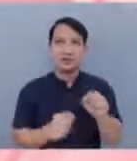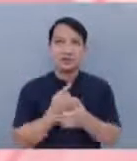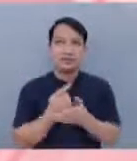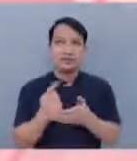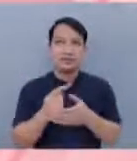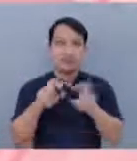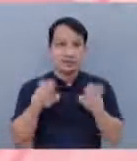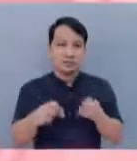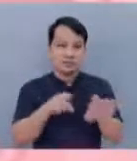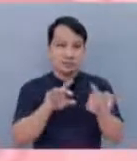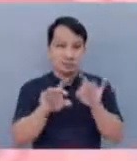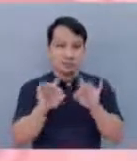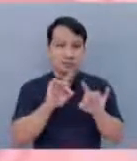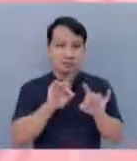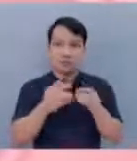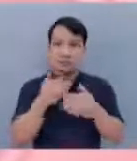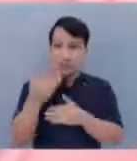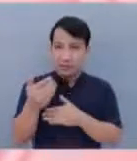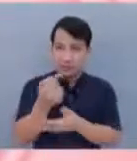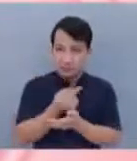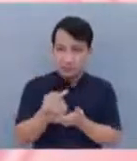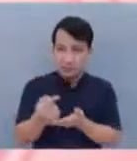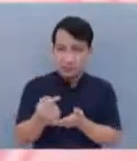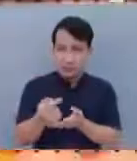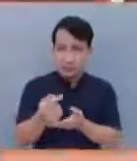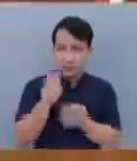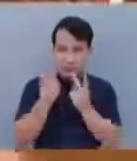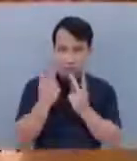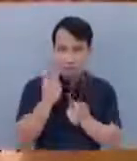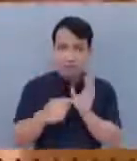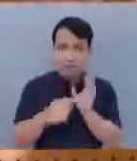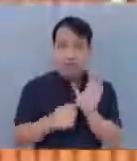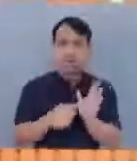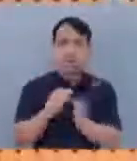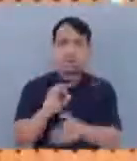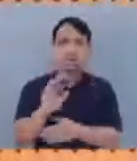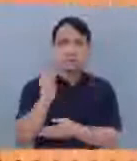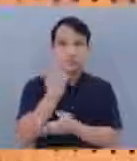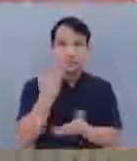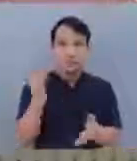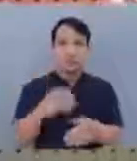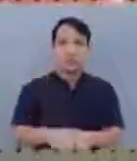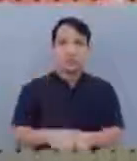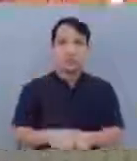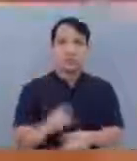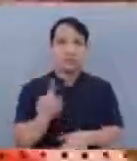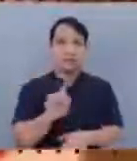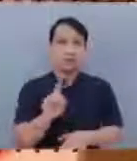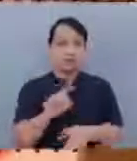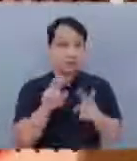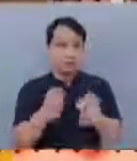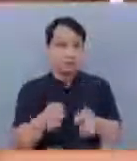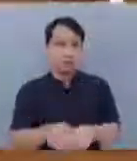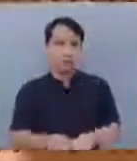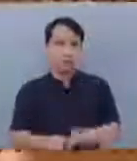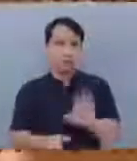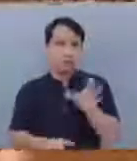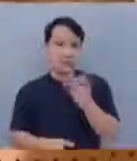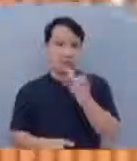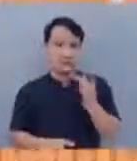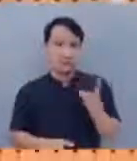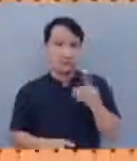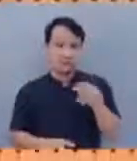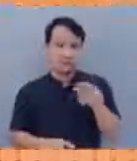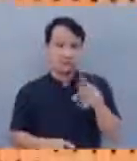Question. Para sa susunod na linggo, bisitahin ang ating official Facebook page at sagutin ang tanong, ano ang favorite